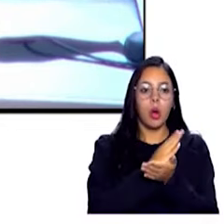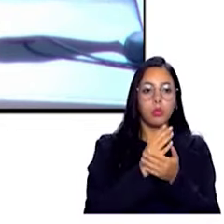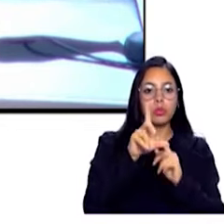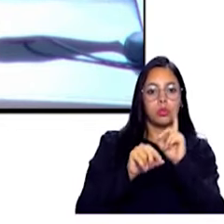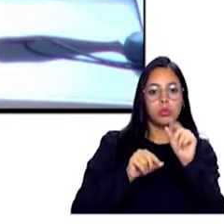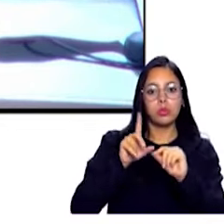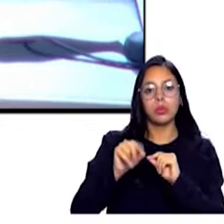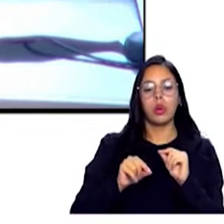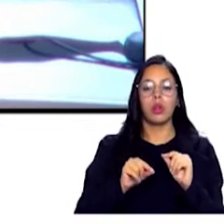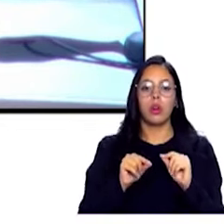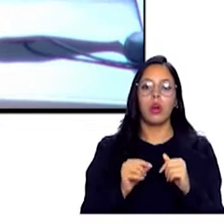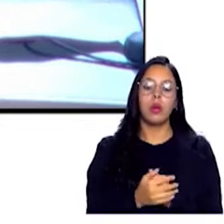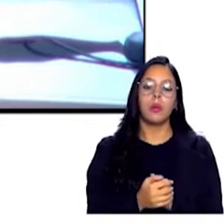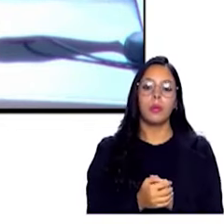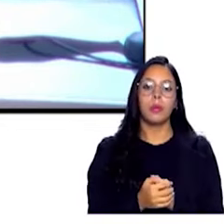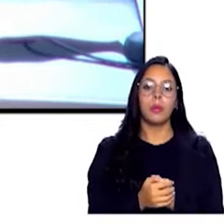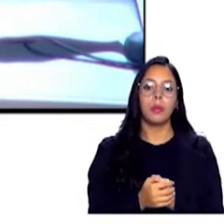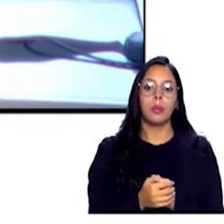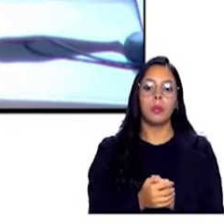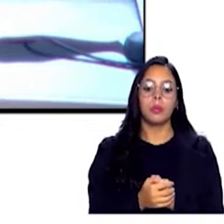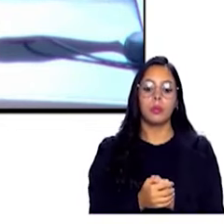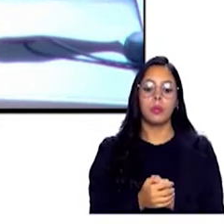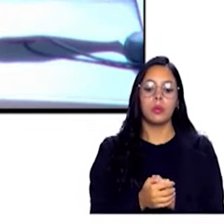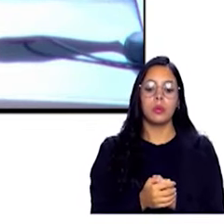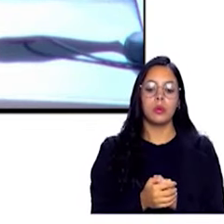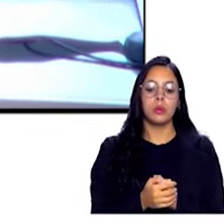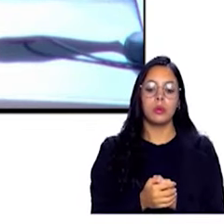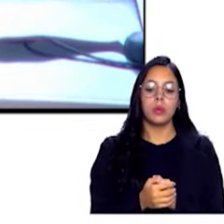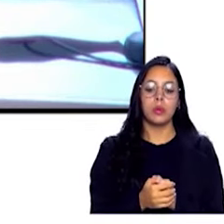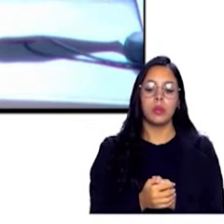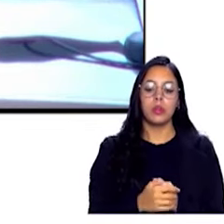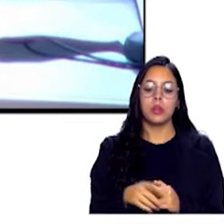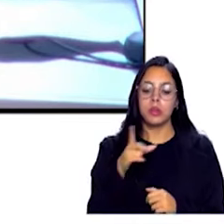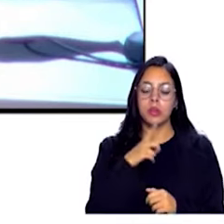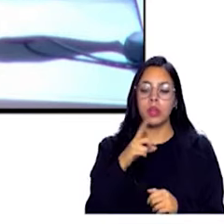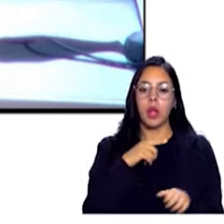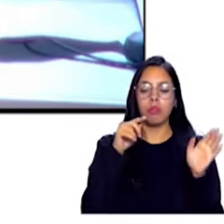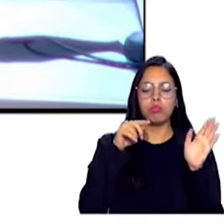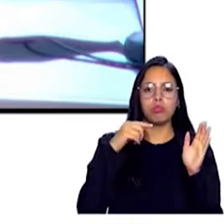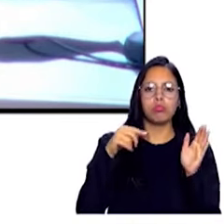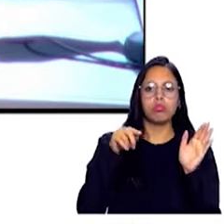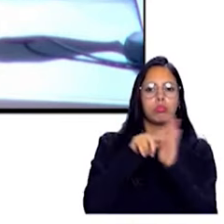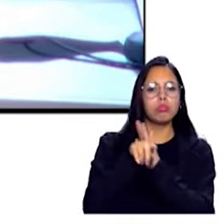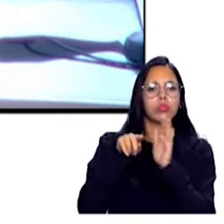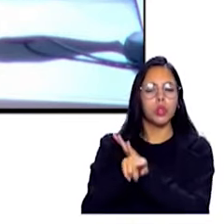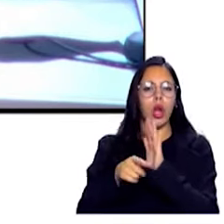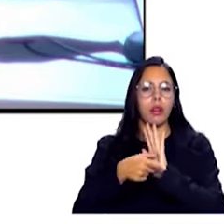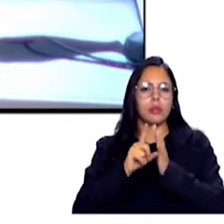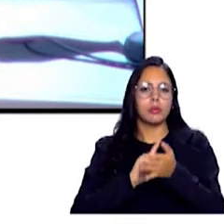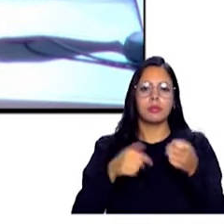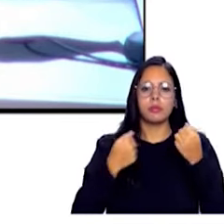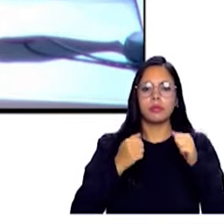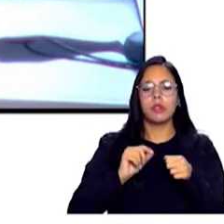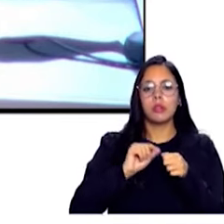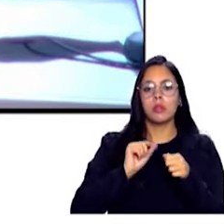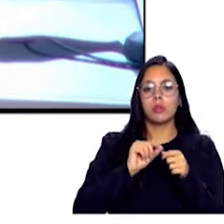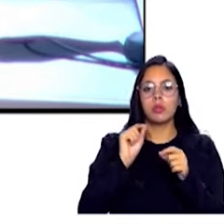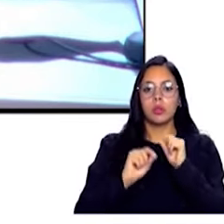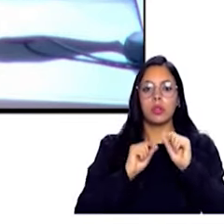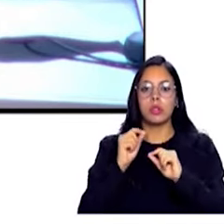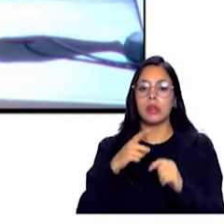posé la question forcément lié de sa légitimité politique à le